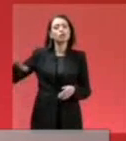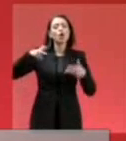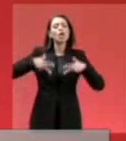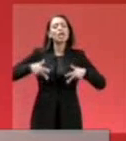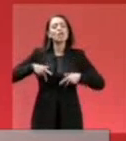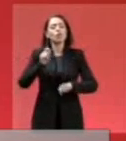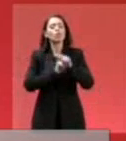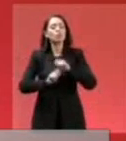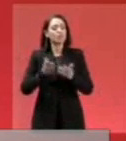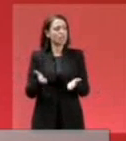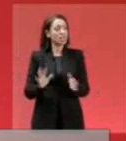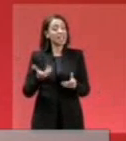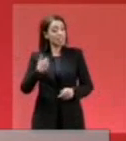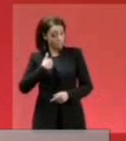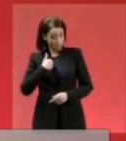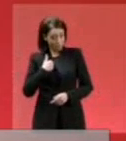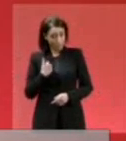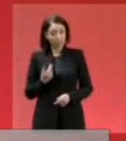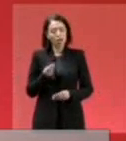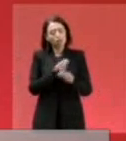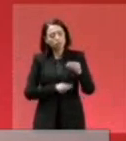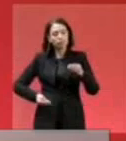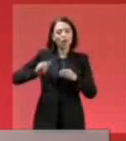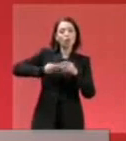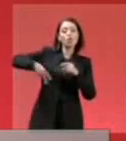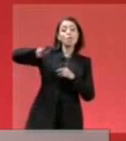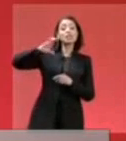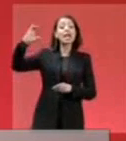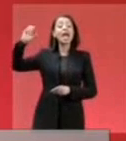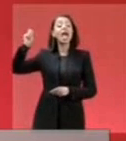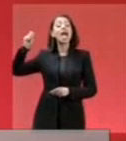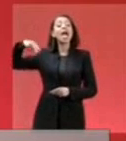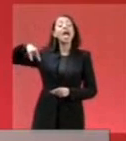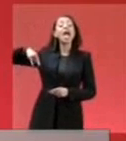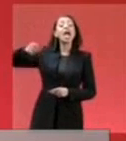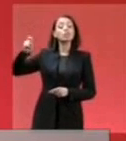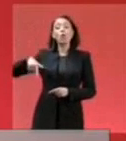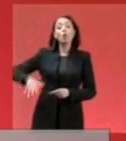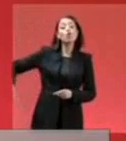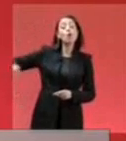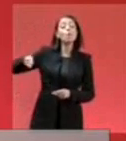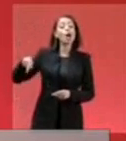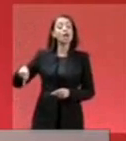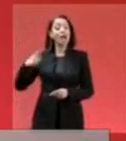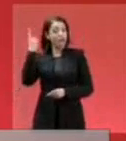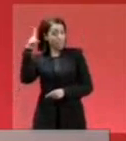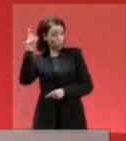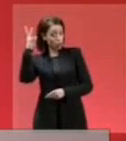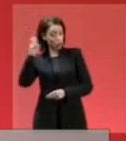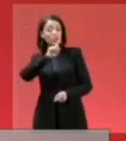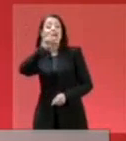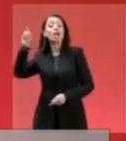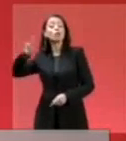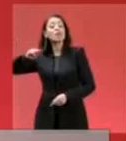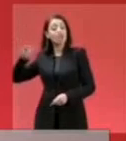έργου. Γιατί εμείς διπλασιάσαμε το ΕΣΠΑ για τον νομό της Αχαΐας. Από 180